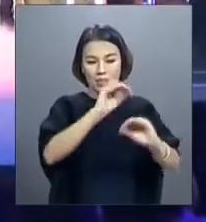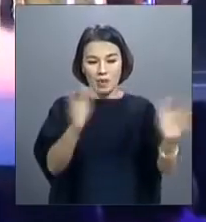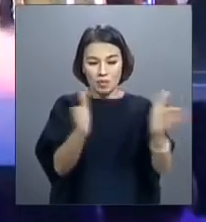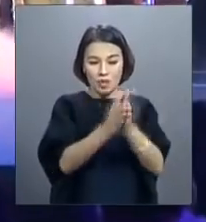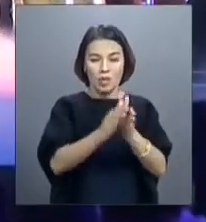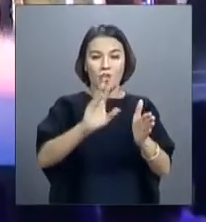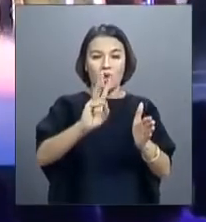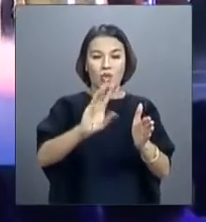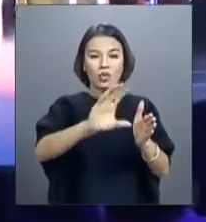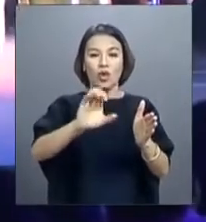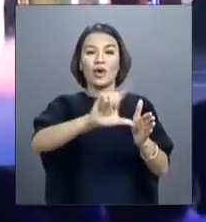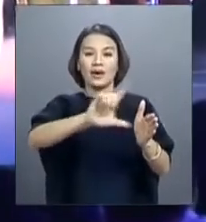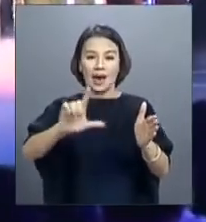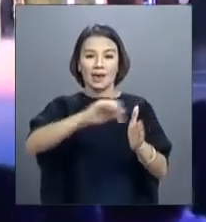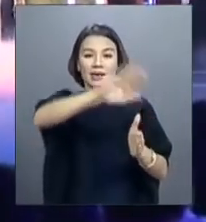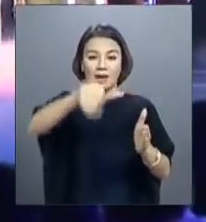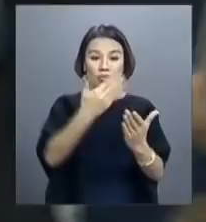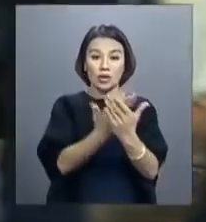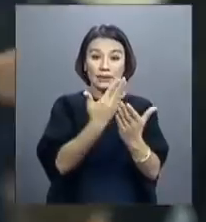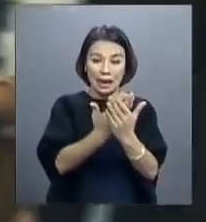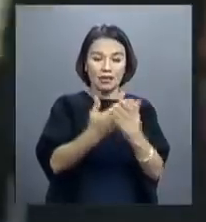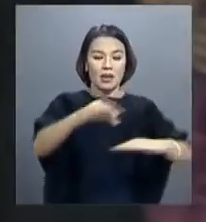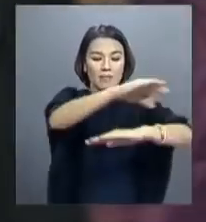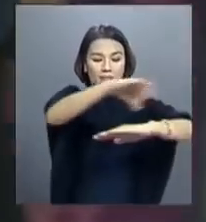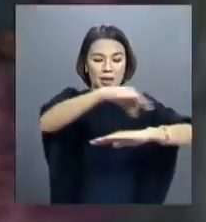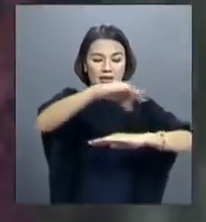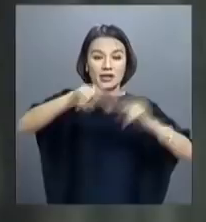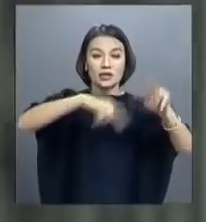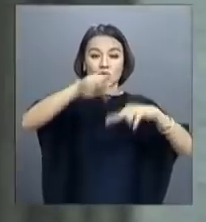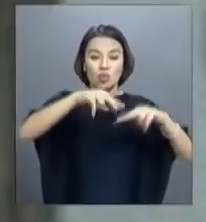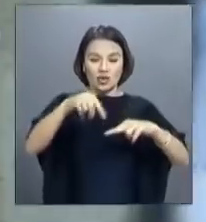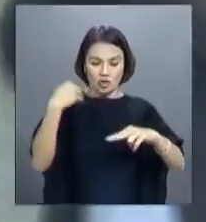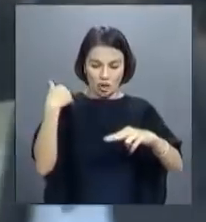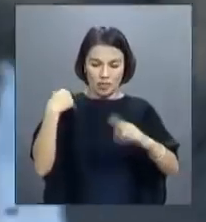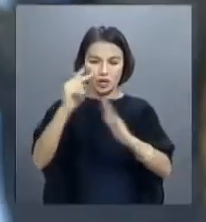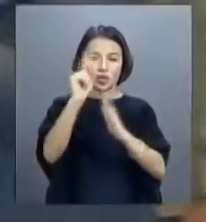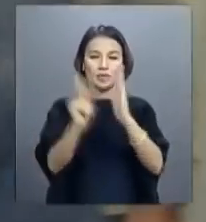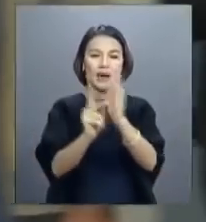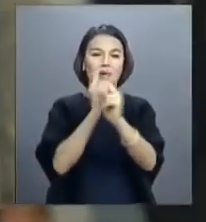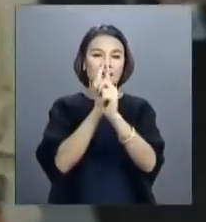แล้วโดยทุกยอดบริจาคจะต้องมีการตรวจสอบเพื่อไม่ให้เกินเพดานที่กฎหมายกำหนดไว้ค่ะ